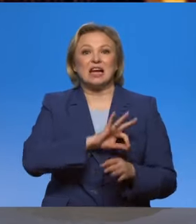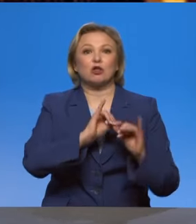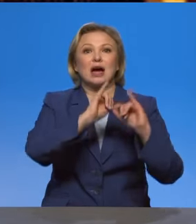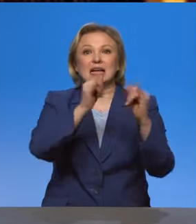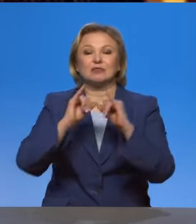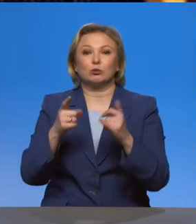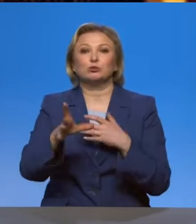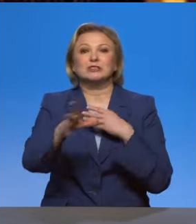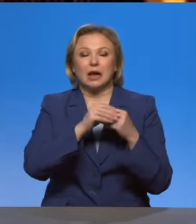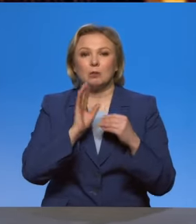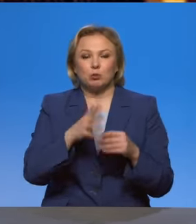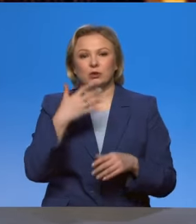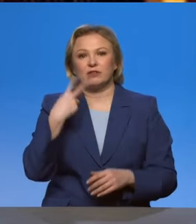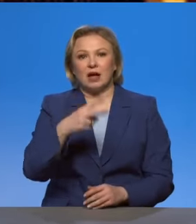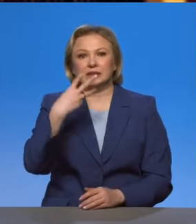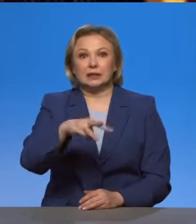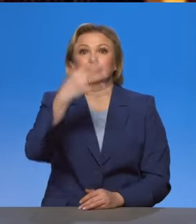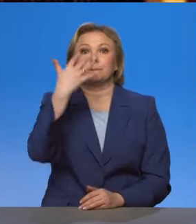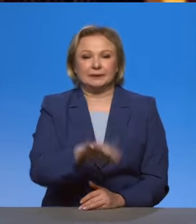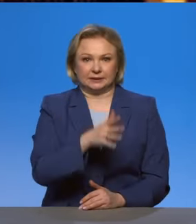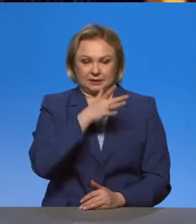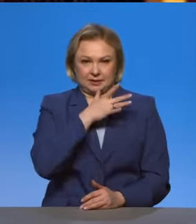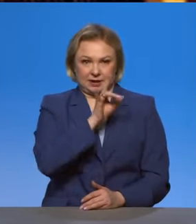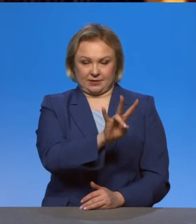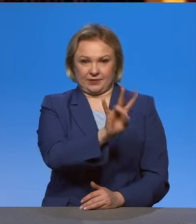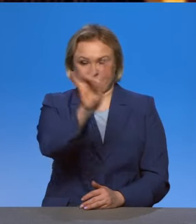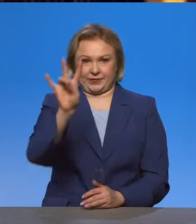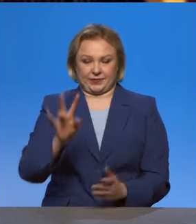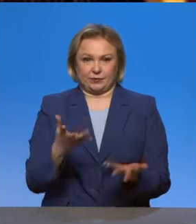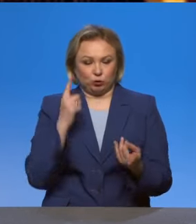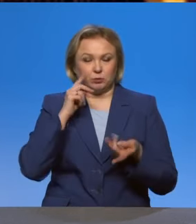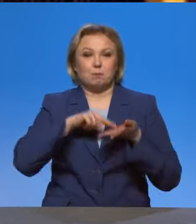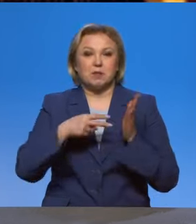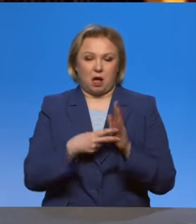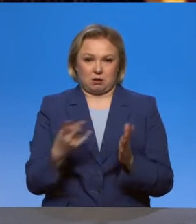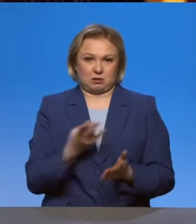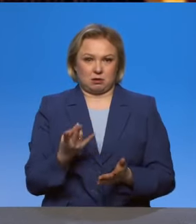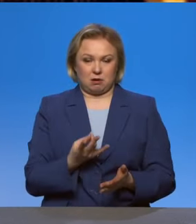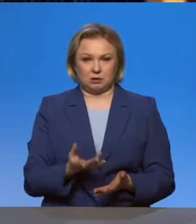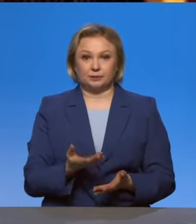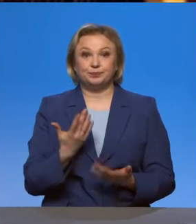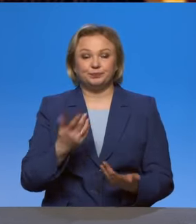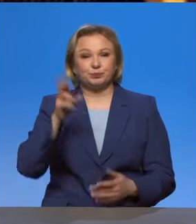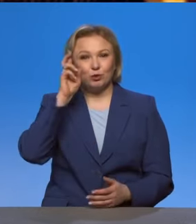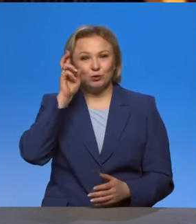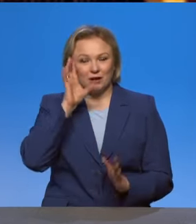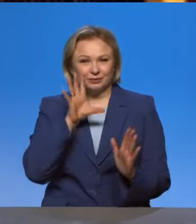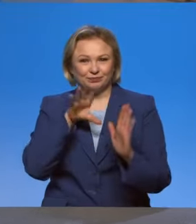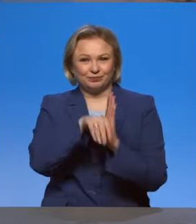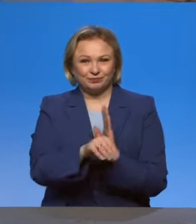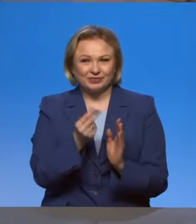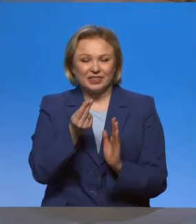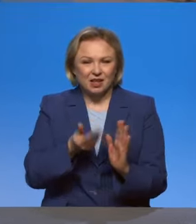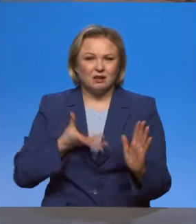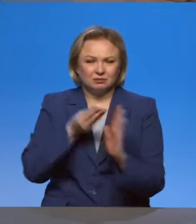20, 30, может быть, 50 лет. Во-первых, следующий момент. Государство сегодня вкладывает развитие в инфраструктуру. Да? Деньги,